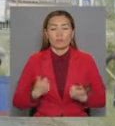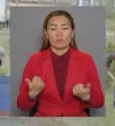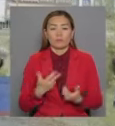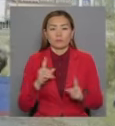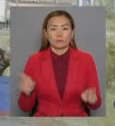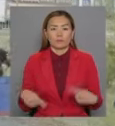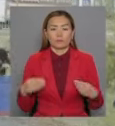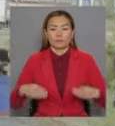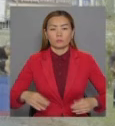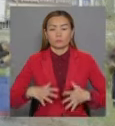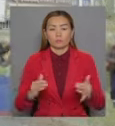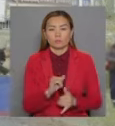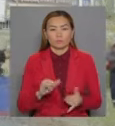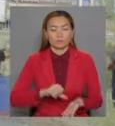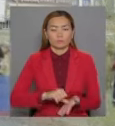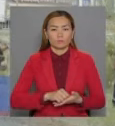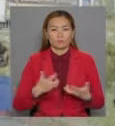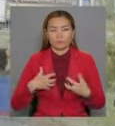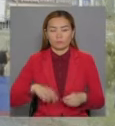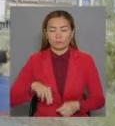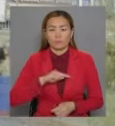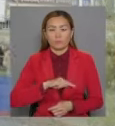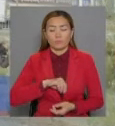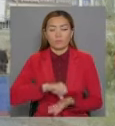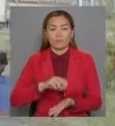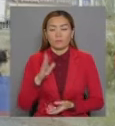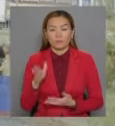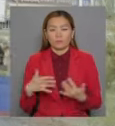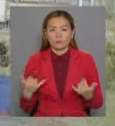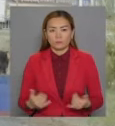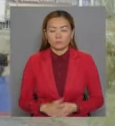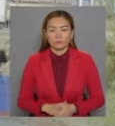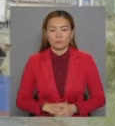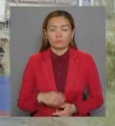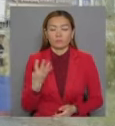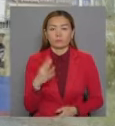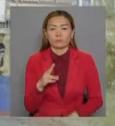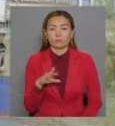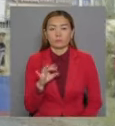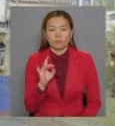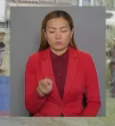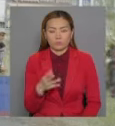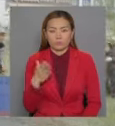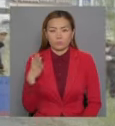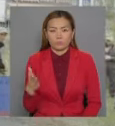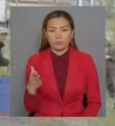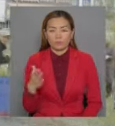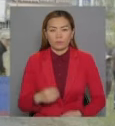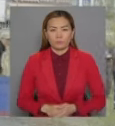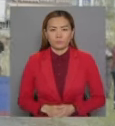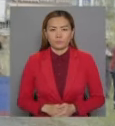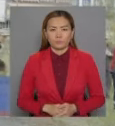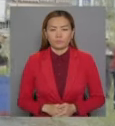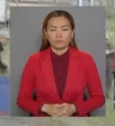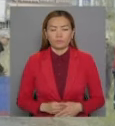бойынша. Соған байланысты қазіргі таңда 4 саябағымызды жай